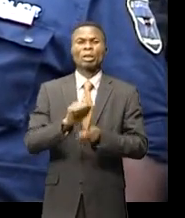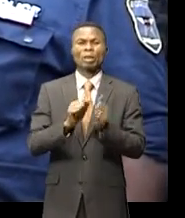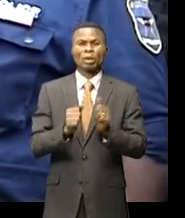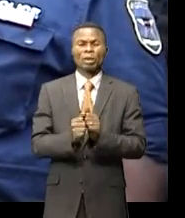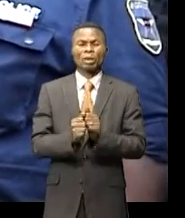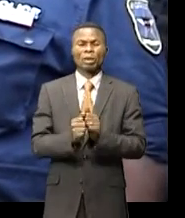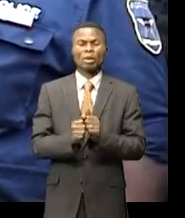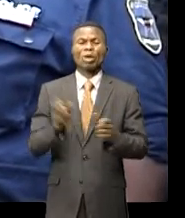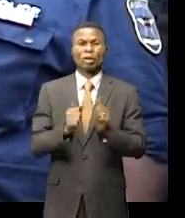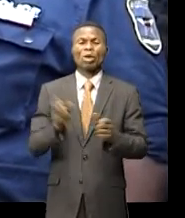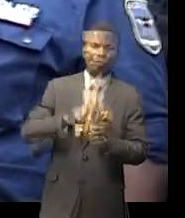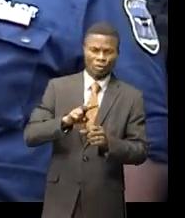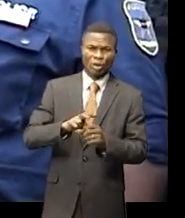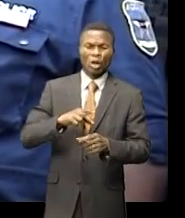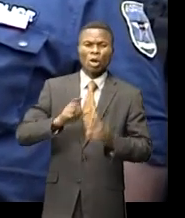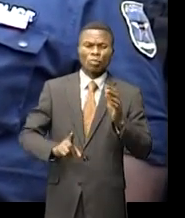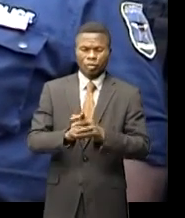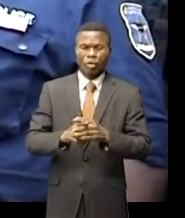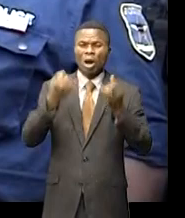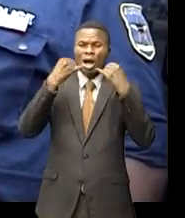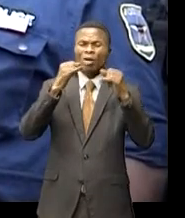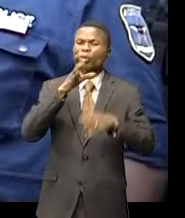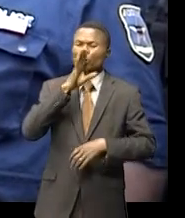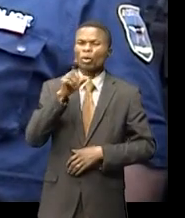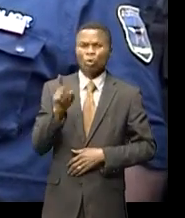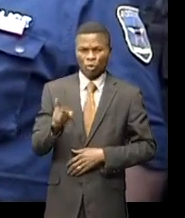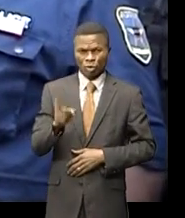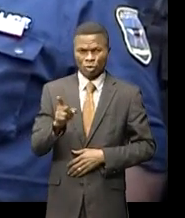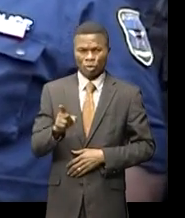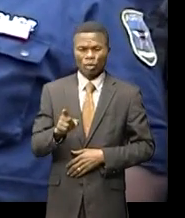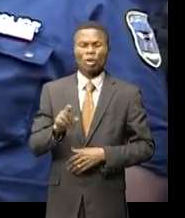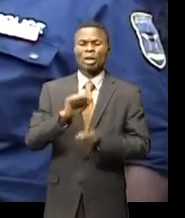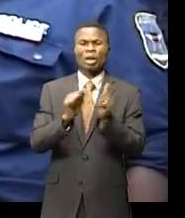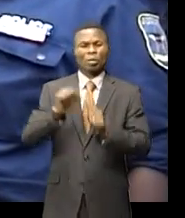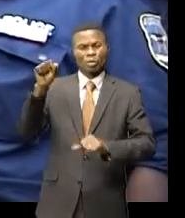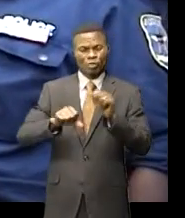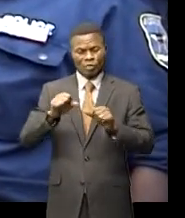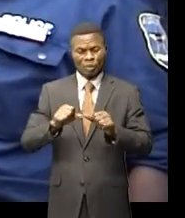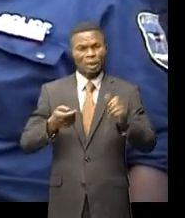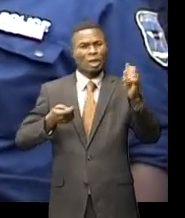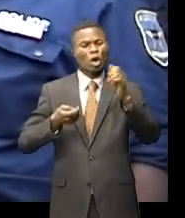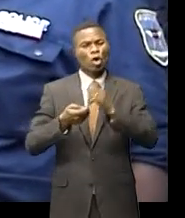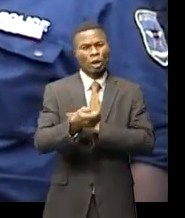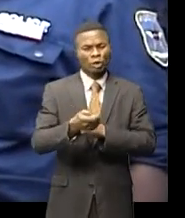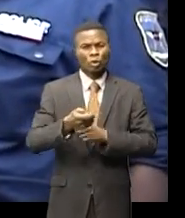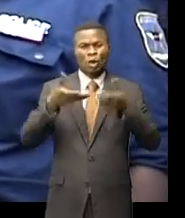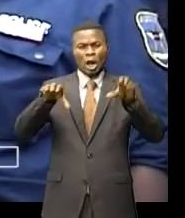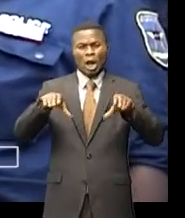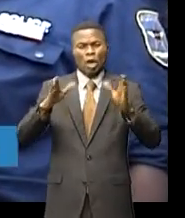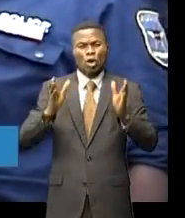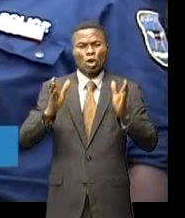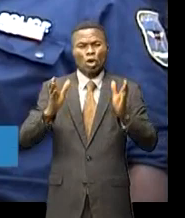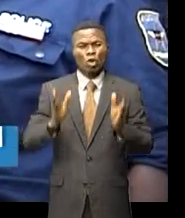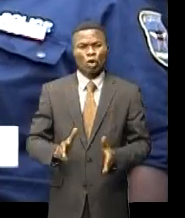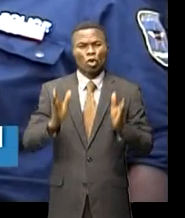c'est les violences qui se passent à cause des fausses informations et des faux vidéos qui sont en train de c'est circulé sur les médias. La but